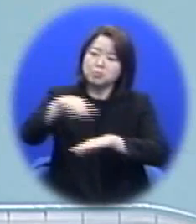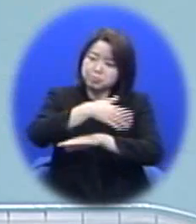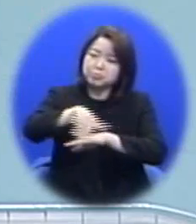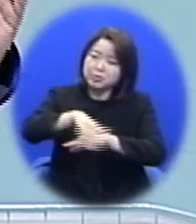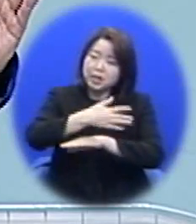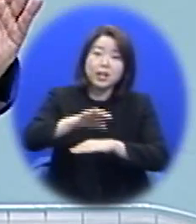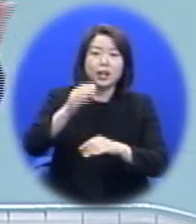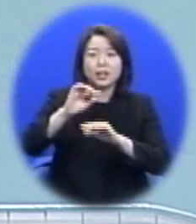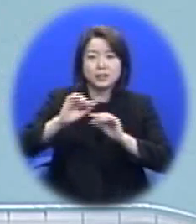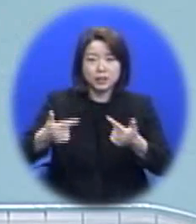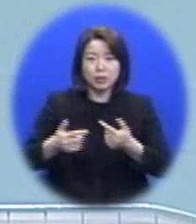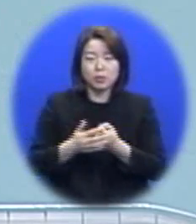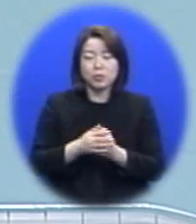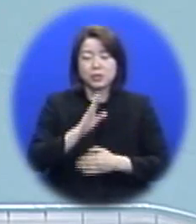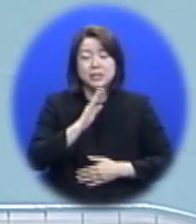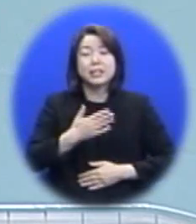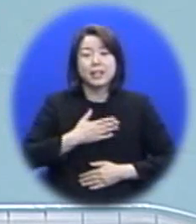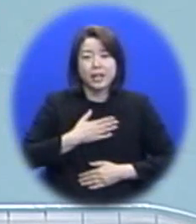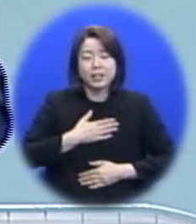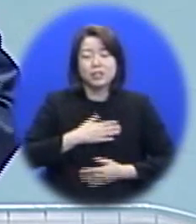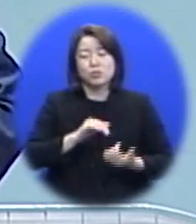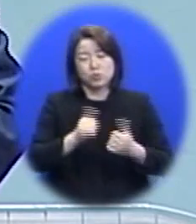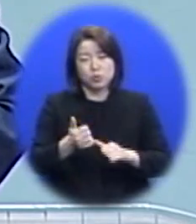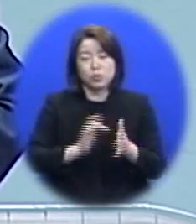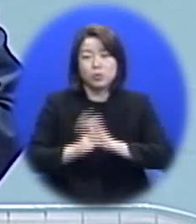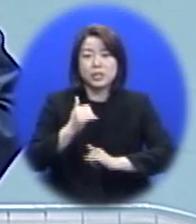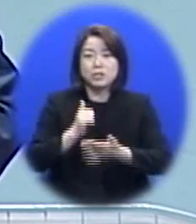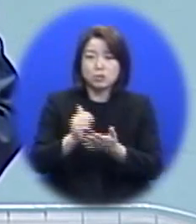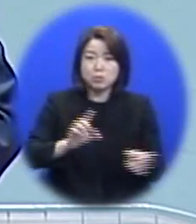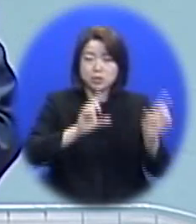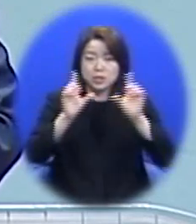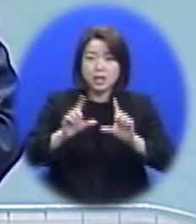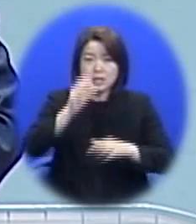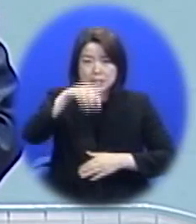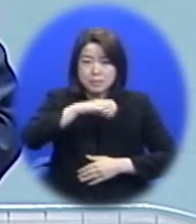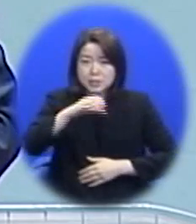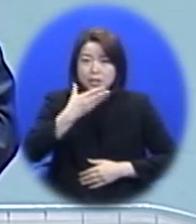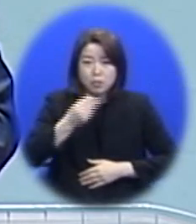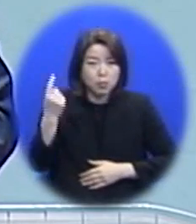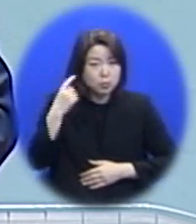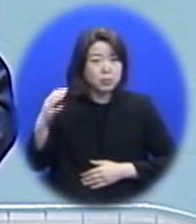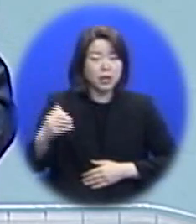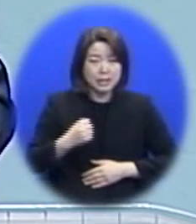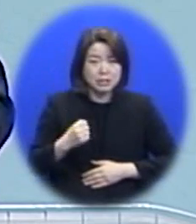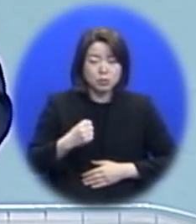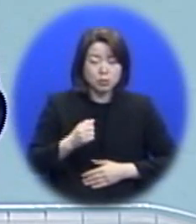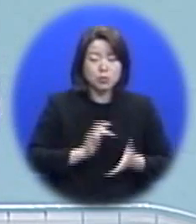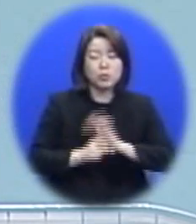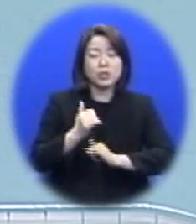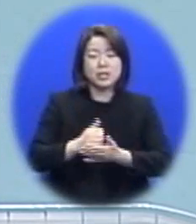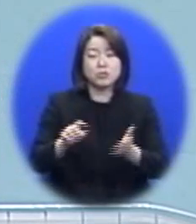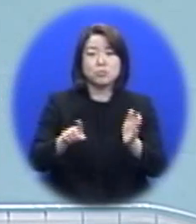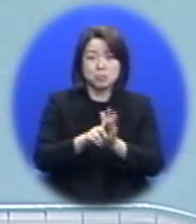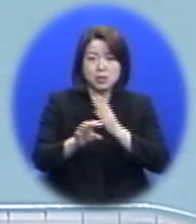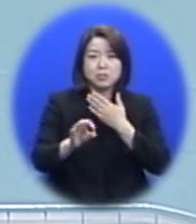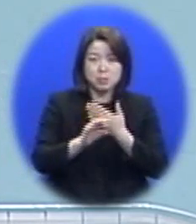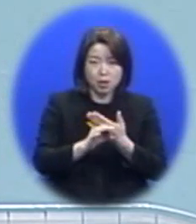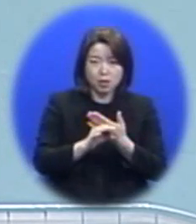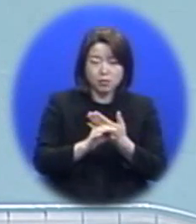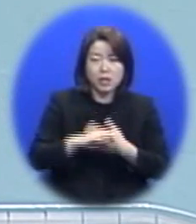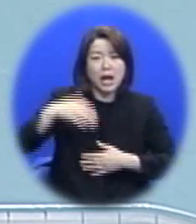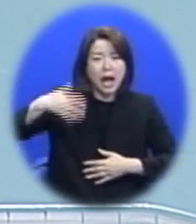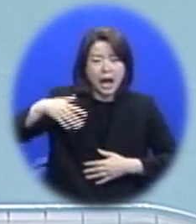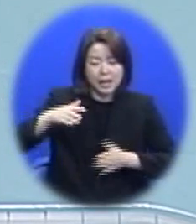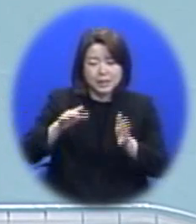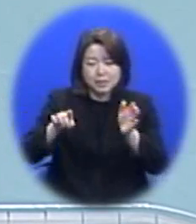진짜 나는 죽고 예수로 사는 그 십자가의 복음으로 예수를 믿으면 불신 가족 주께로